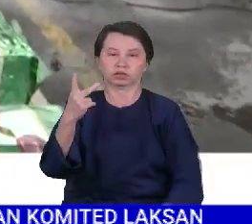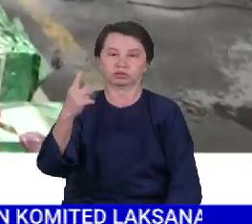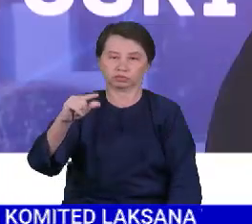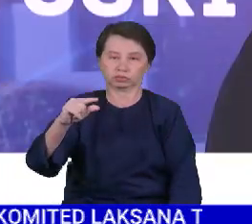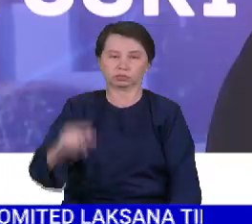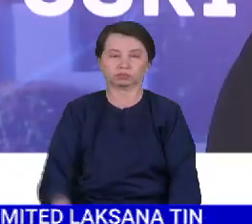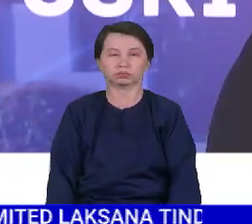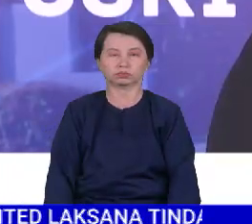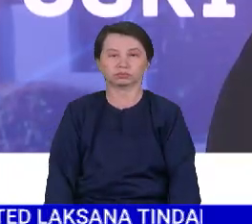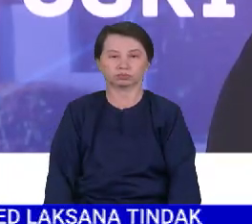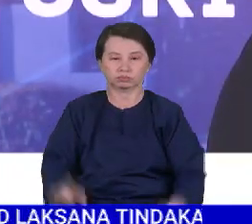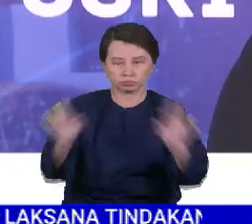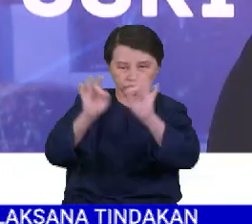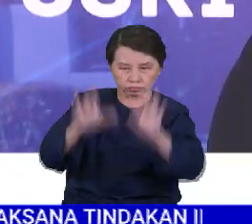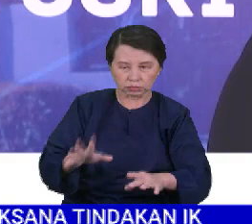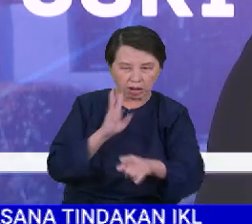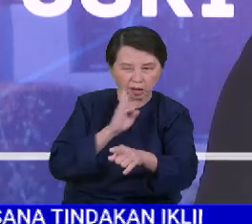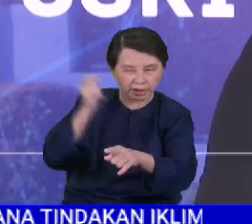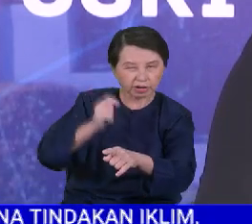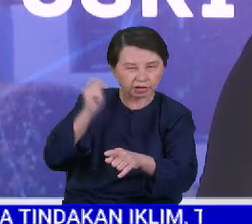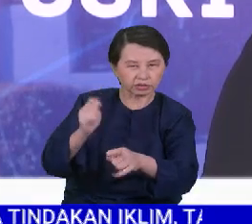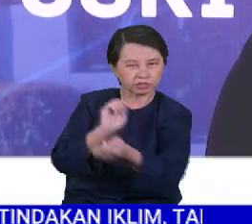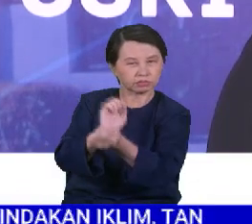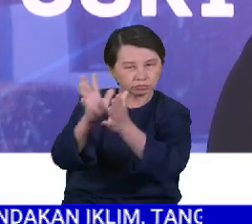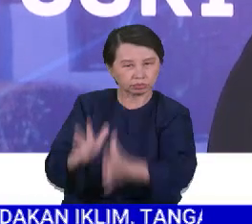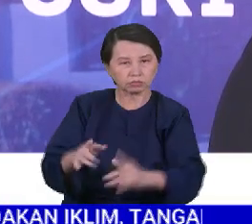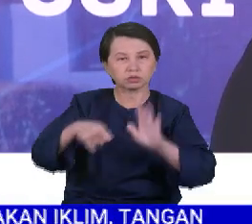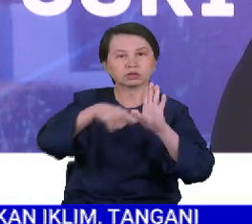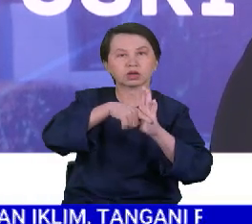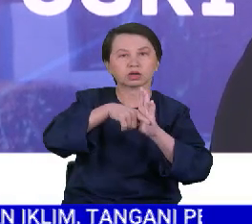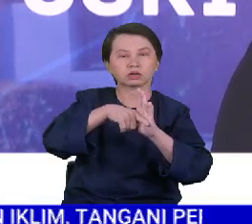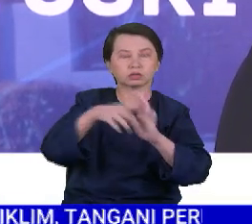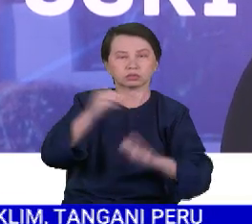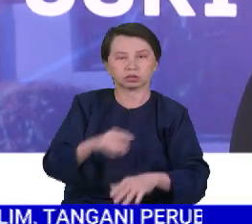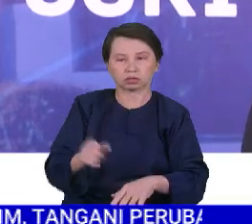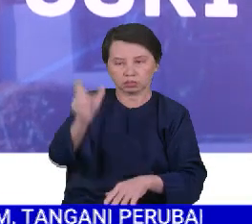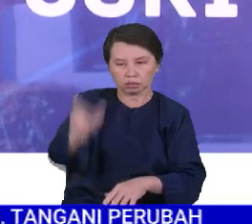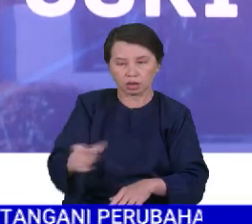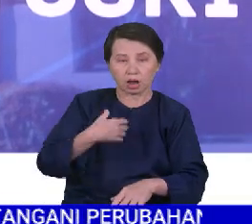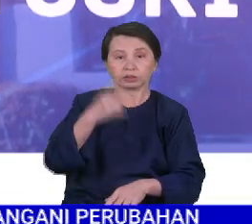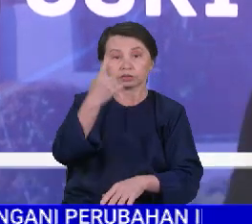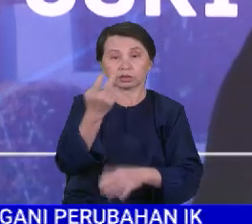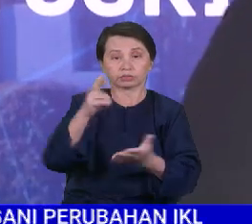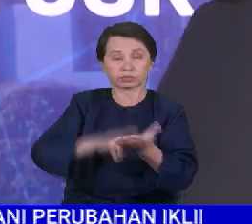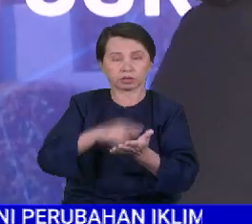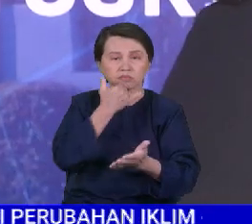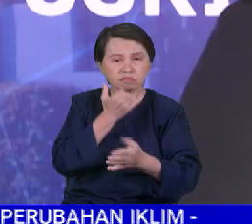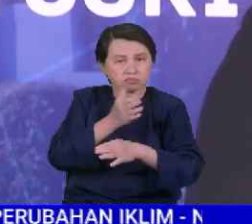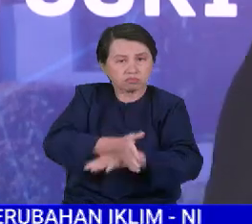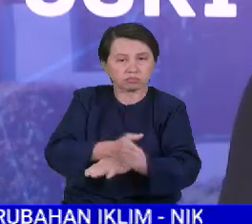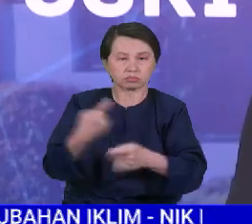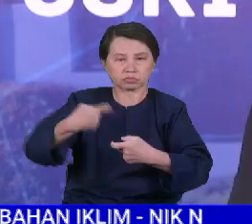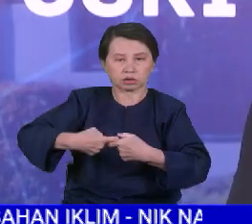96.02 kilogram. Ujian saringan awal kencing yang dijalankan ke atas suspek adalah negatif dan suspek juga mempunyai satu rekod kesalahan lampau